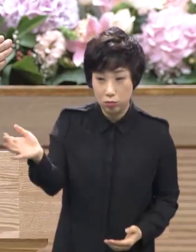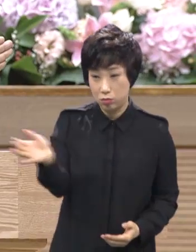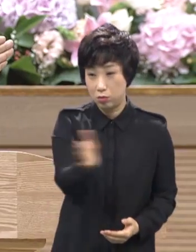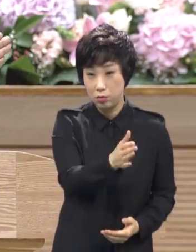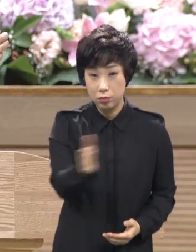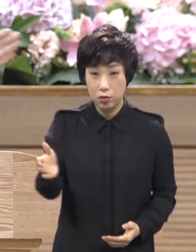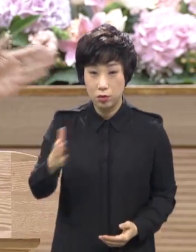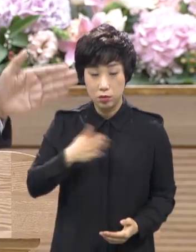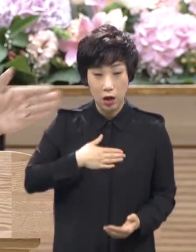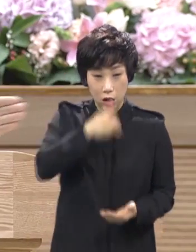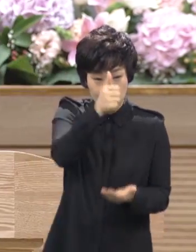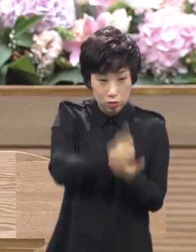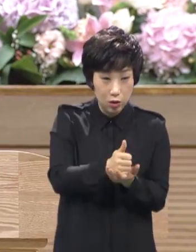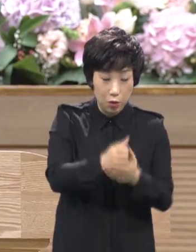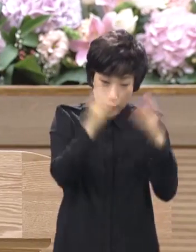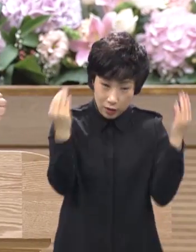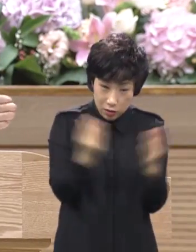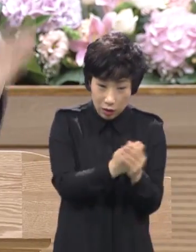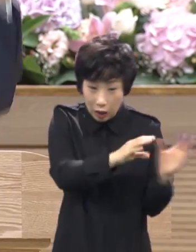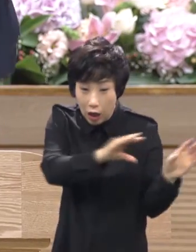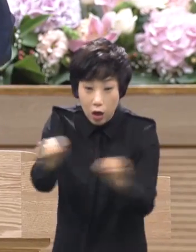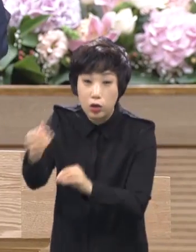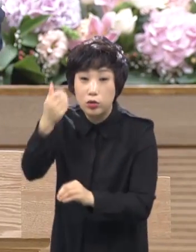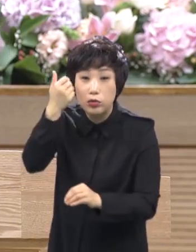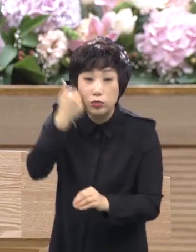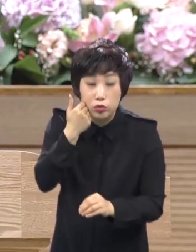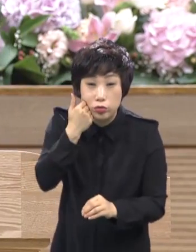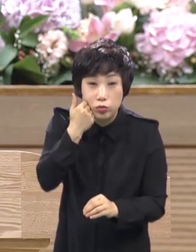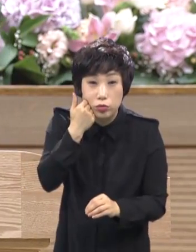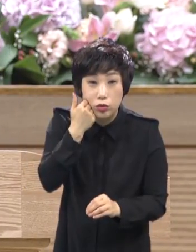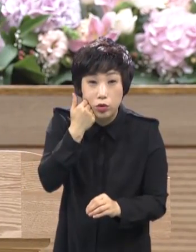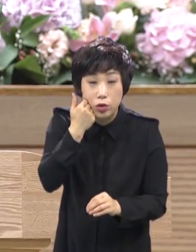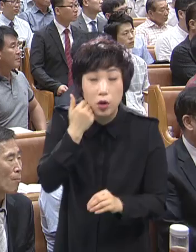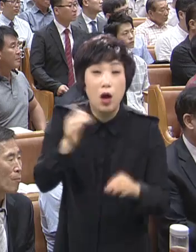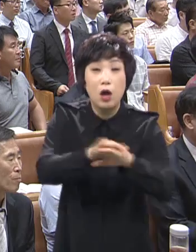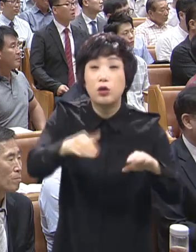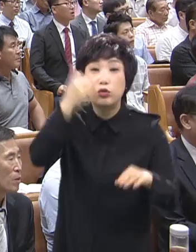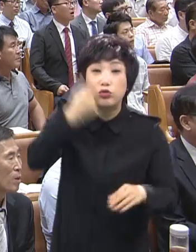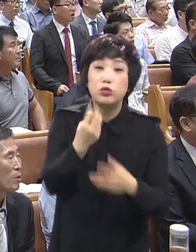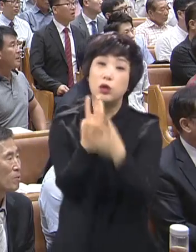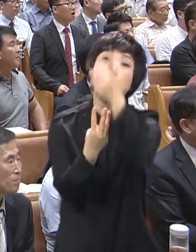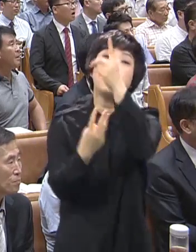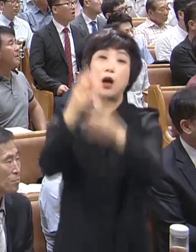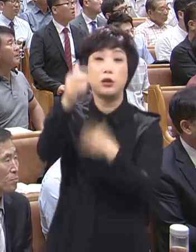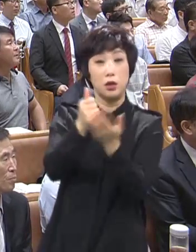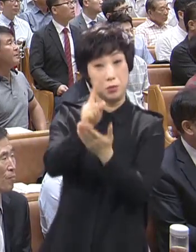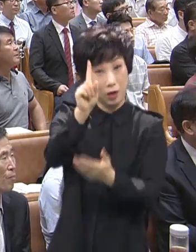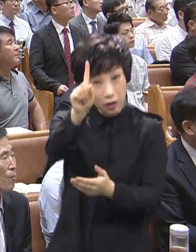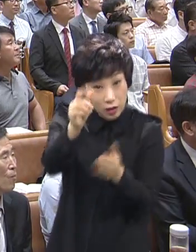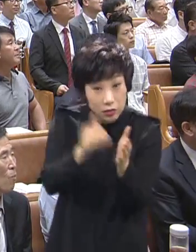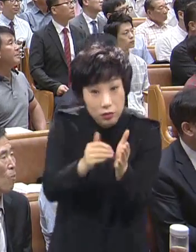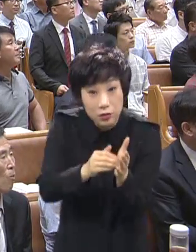나를 죄에서 완전히 벗어나게 하실 분은 삼위 하나님밖에 없다.